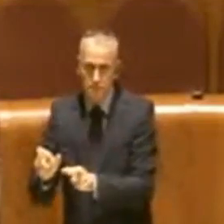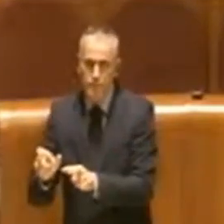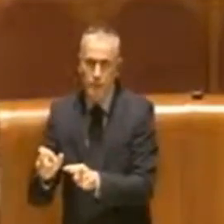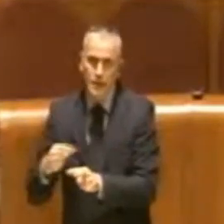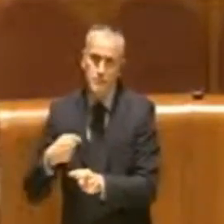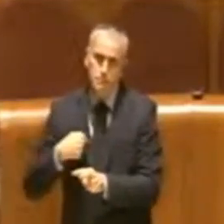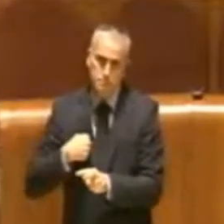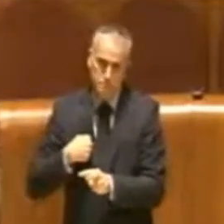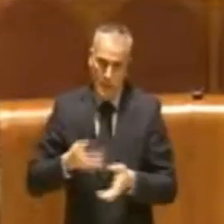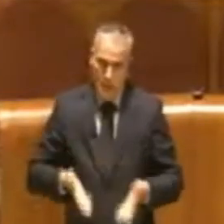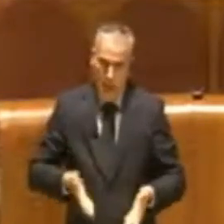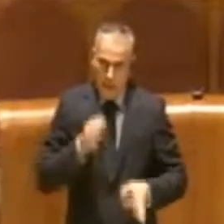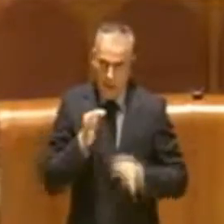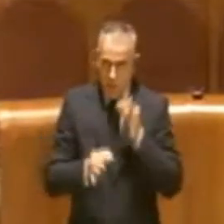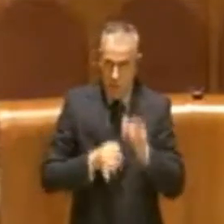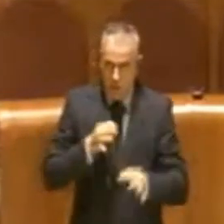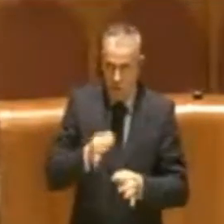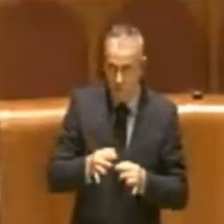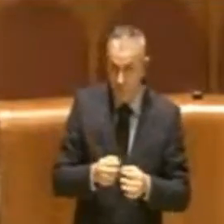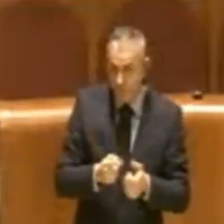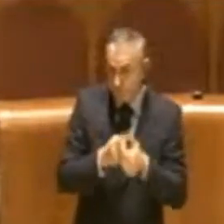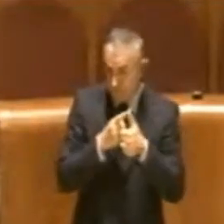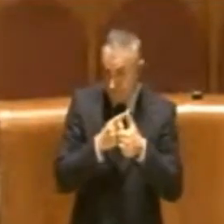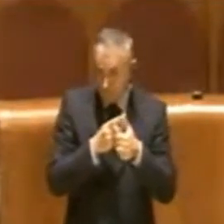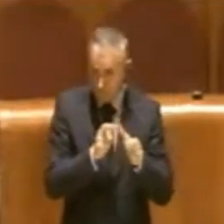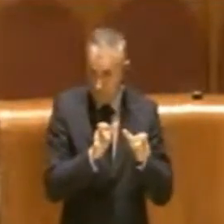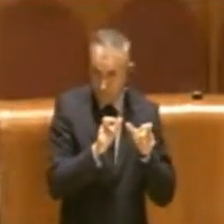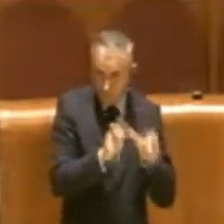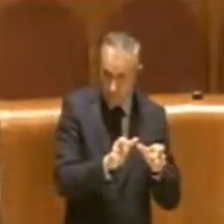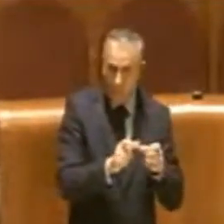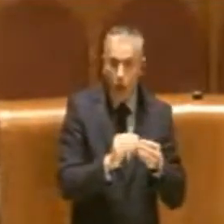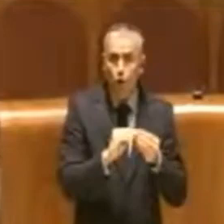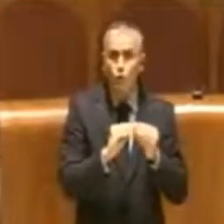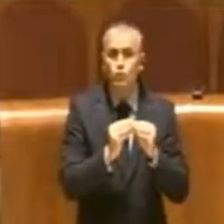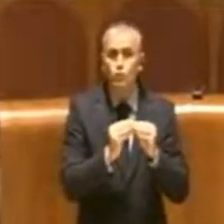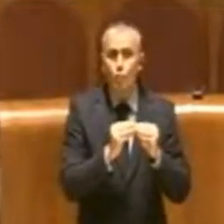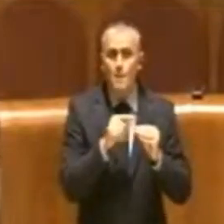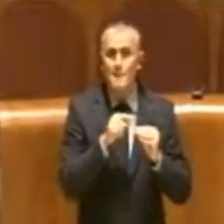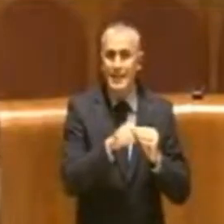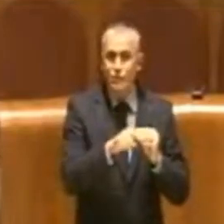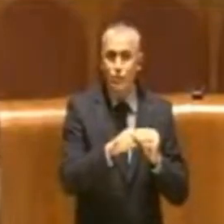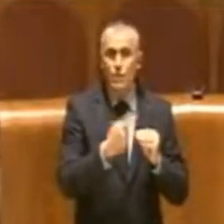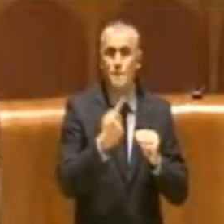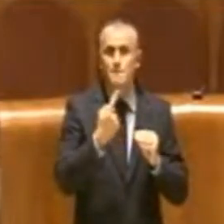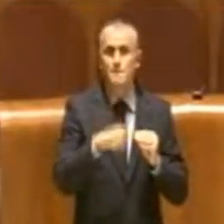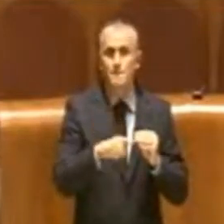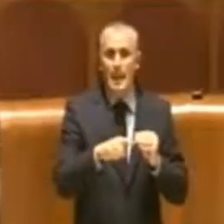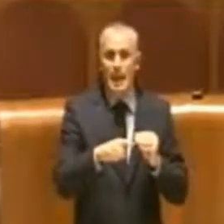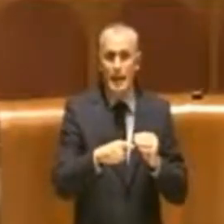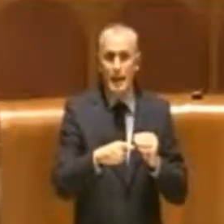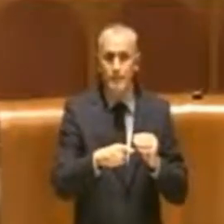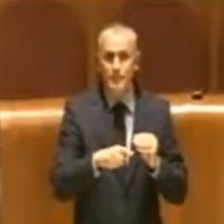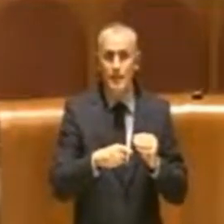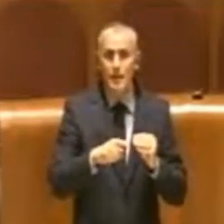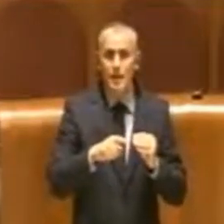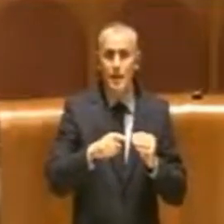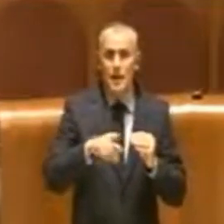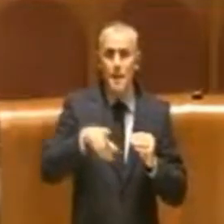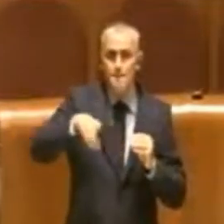mi accingo ad illustrare. Il primo riguarda lo strumento delle petizioni elettroniche. Come